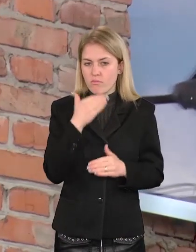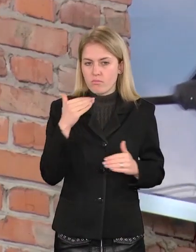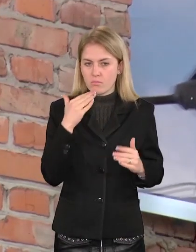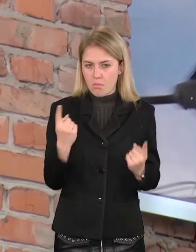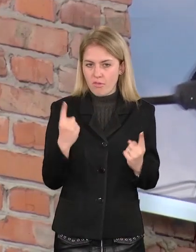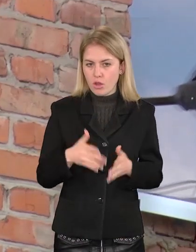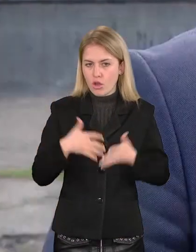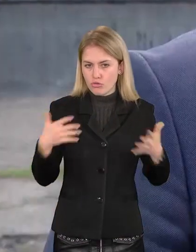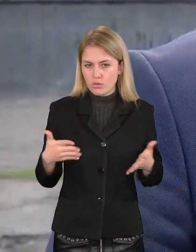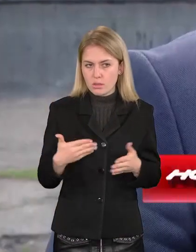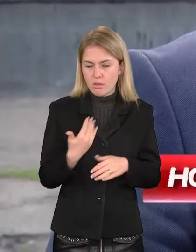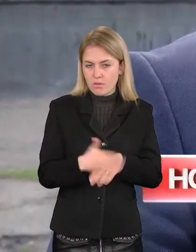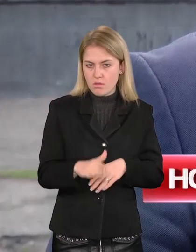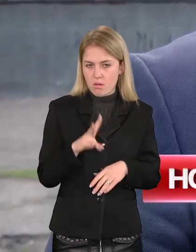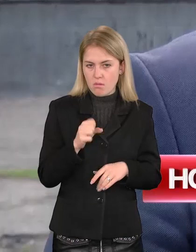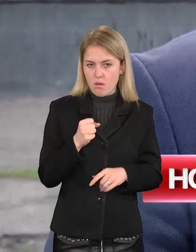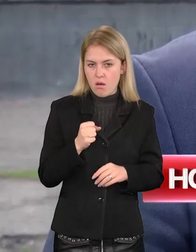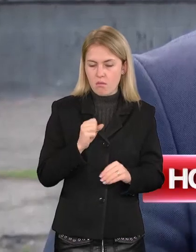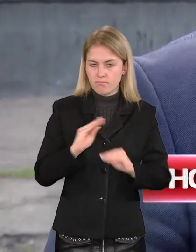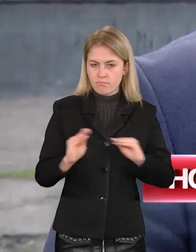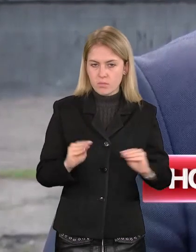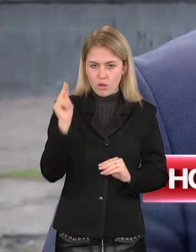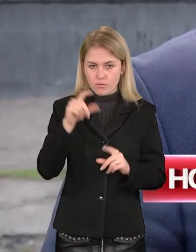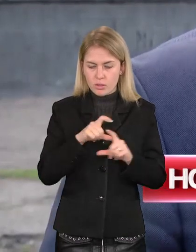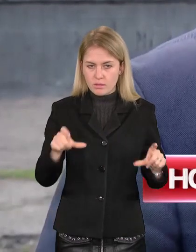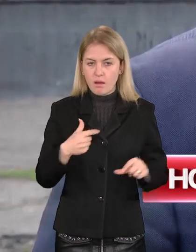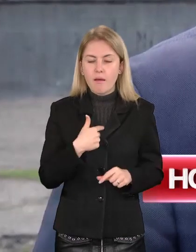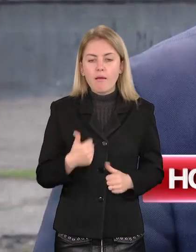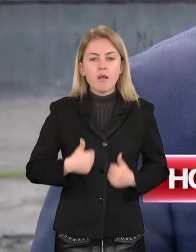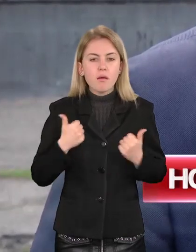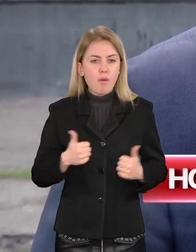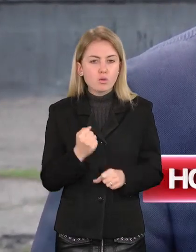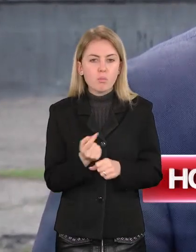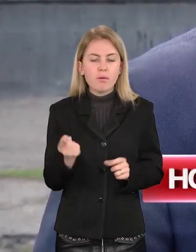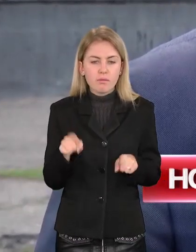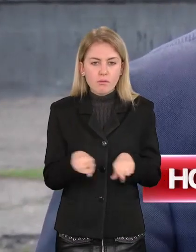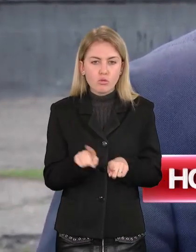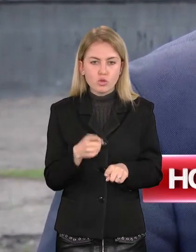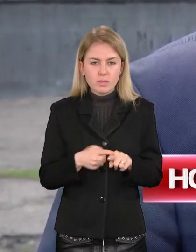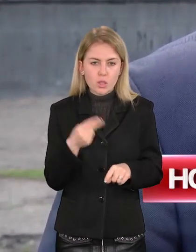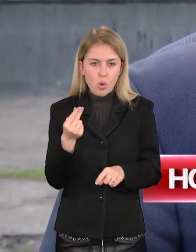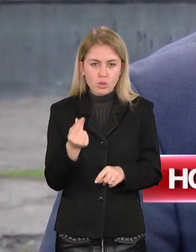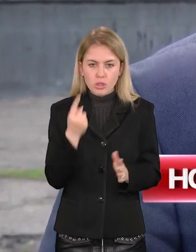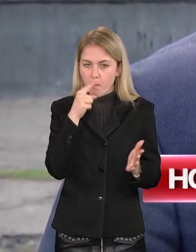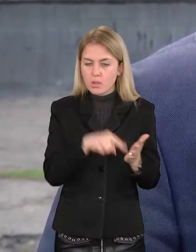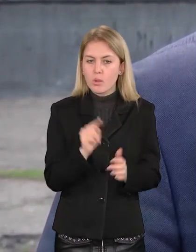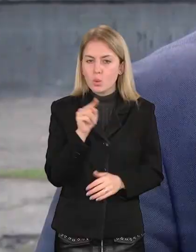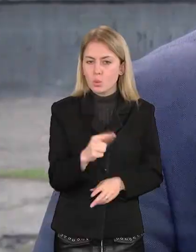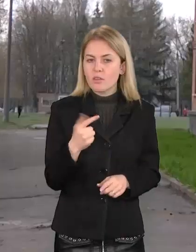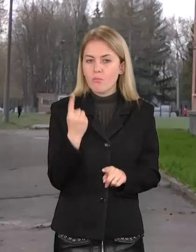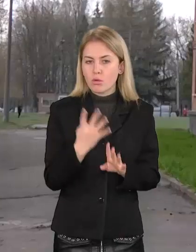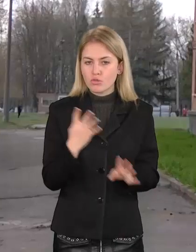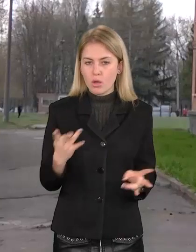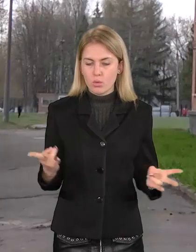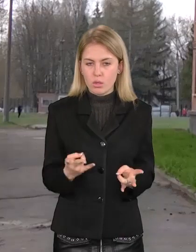їх модернізацію. Я намагаюся робити так, щоб ці кошти потрапляли саме туди, де вони в першу чергу необхідні.